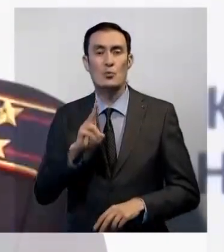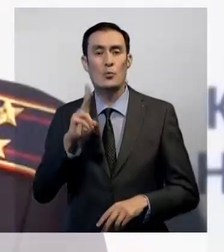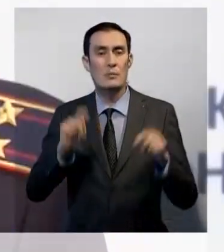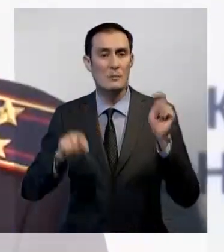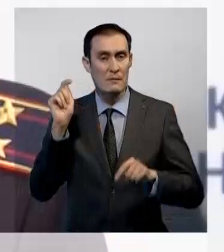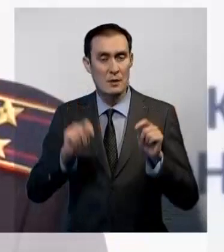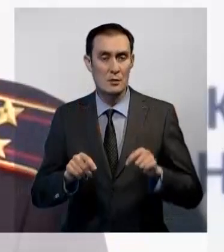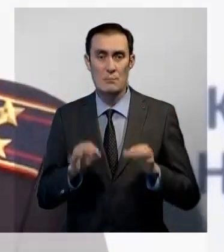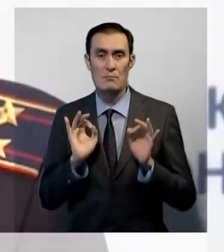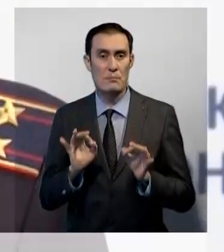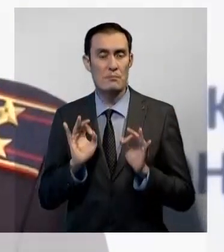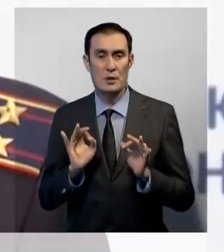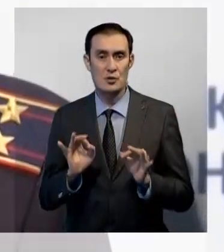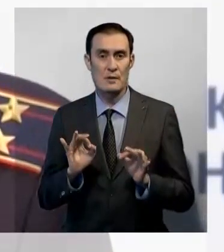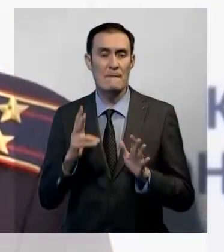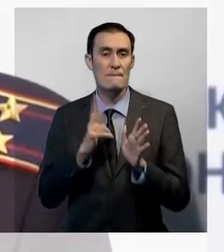прибывающих. Практически